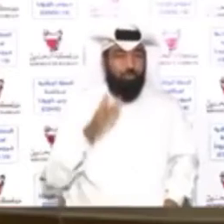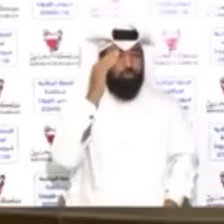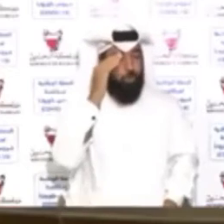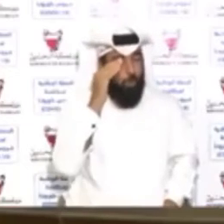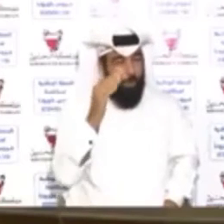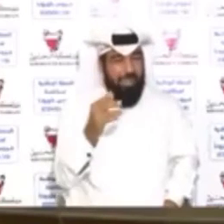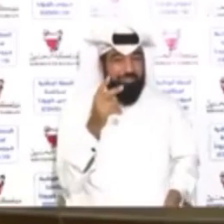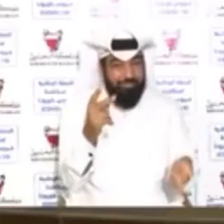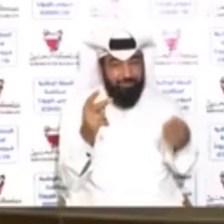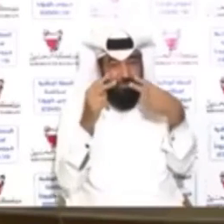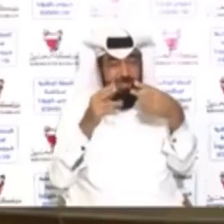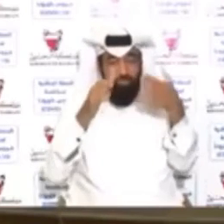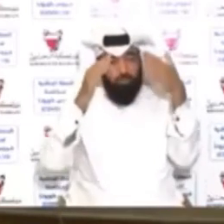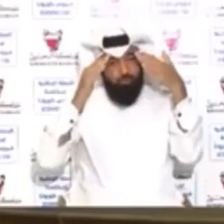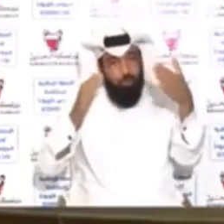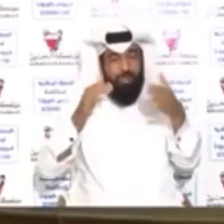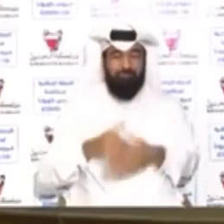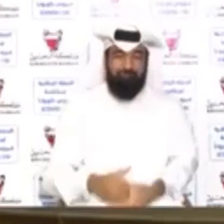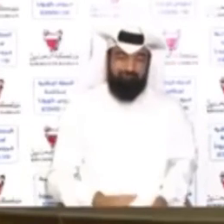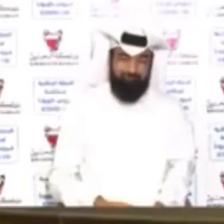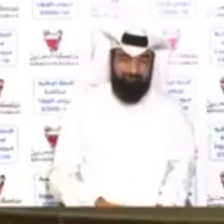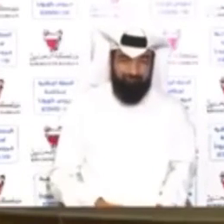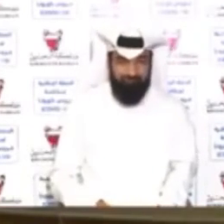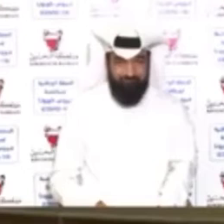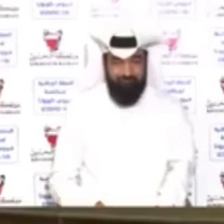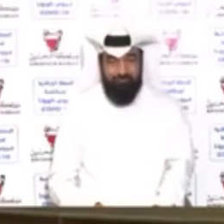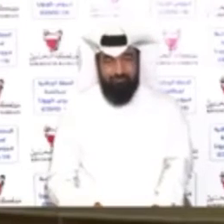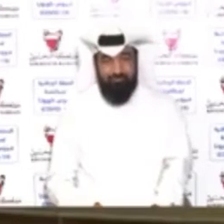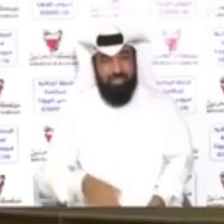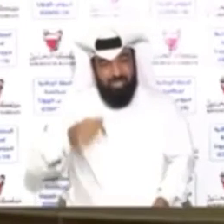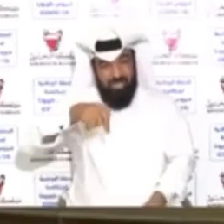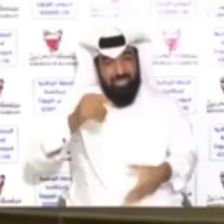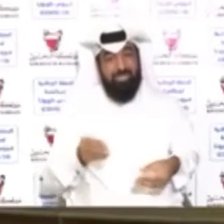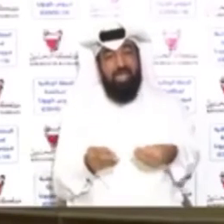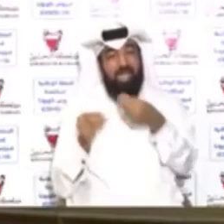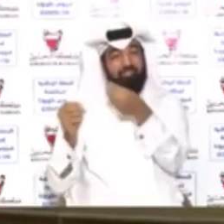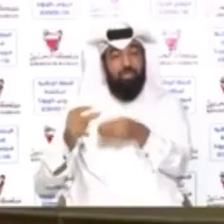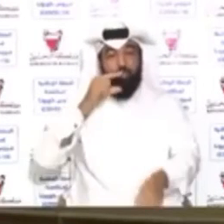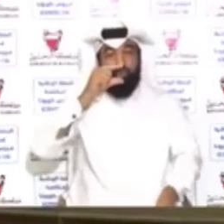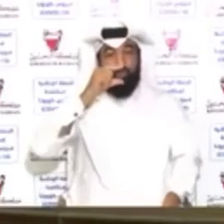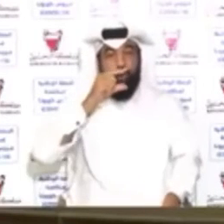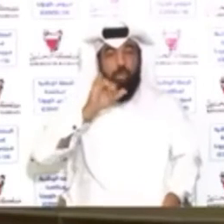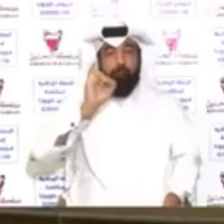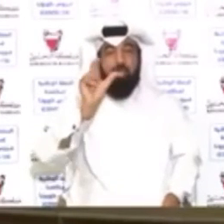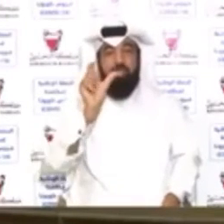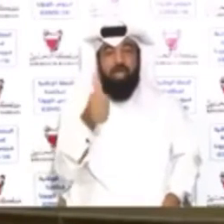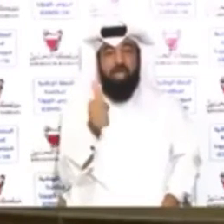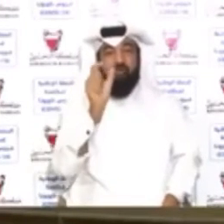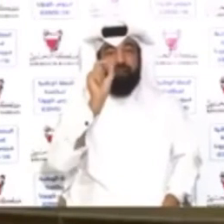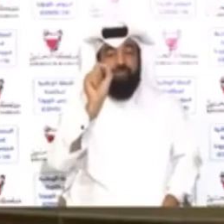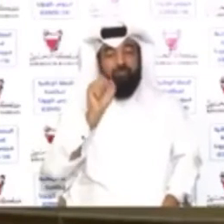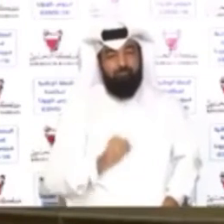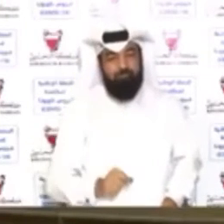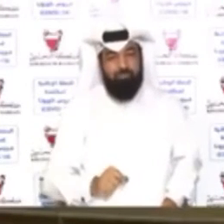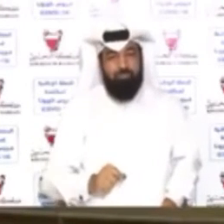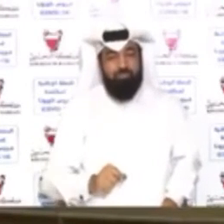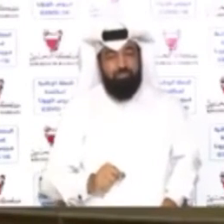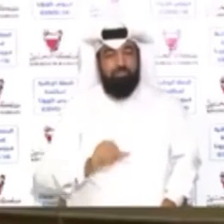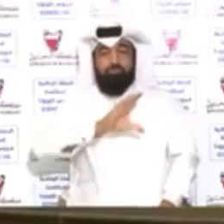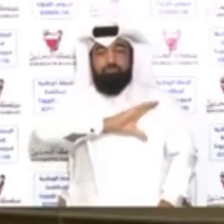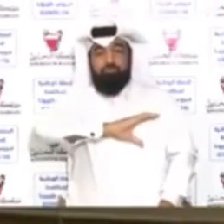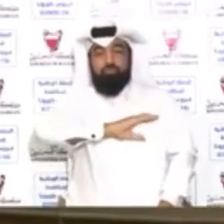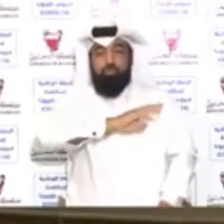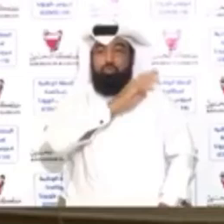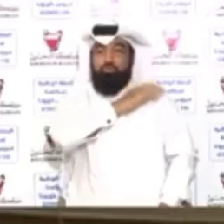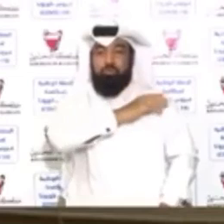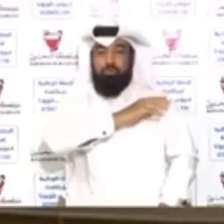الاستماع، والآن سيكون معكم أخوي دكتور مناف القحطاني، استشاري الأمراض المعدية بالمستشفى العسكري